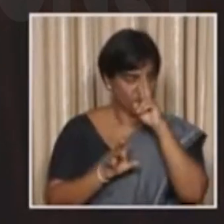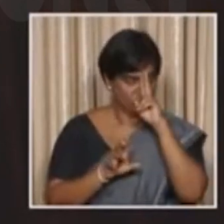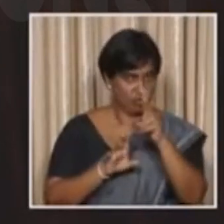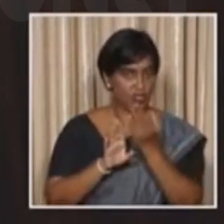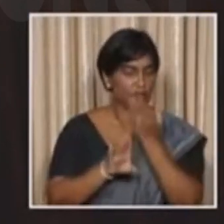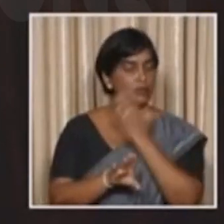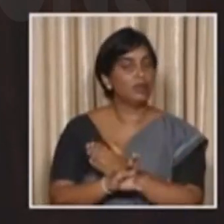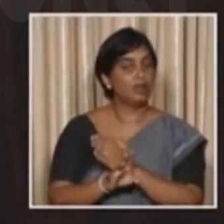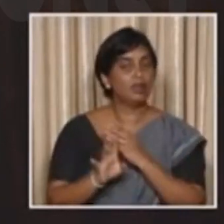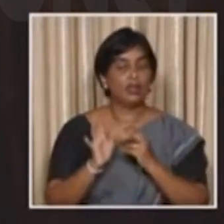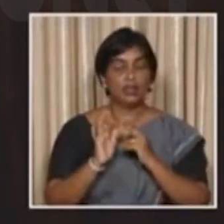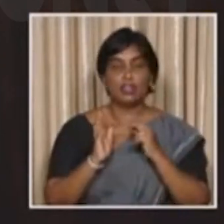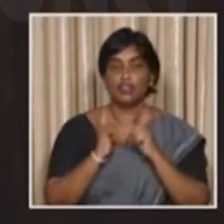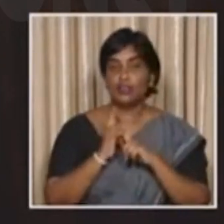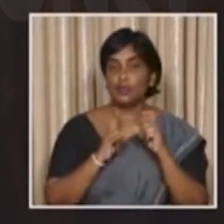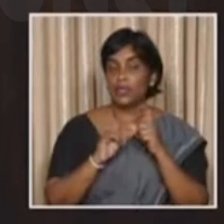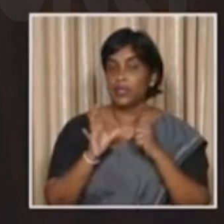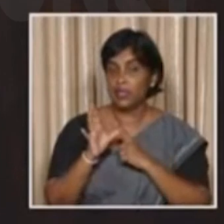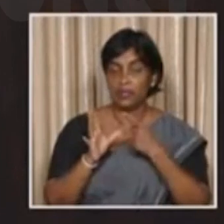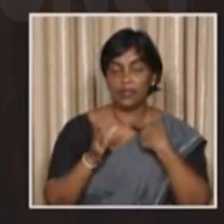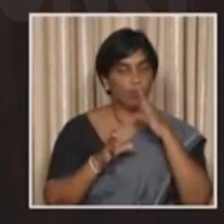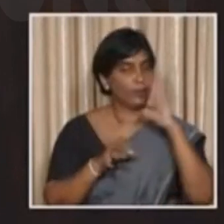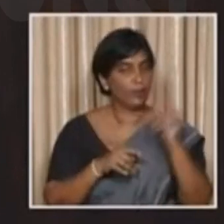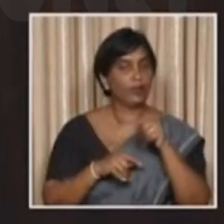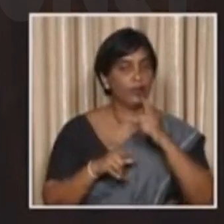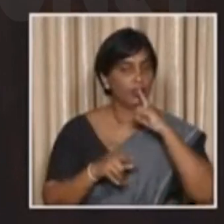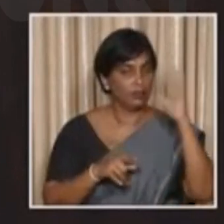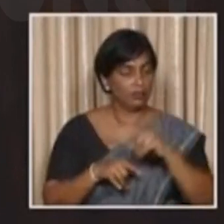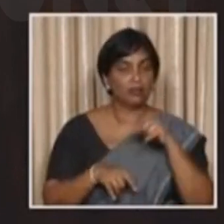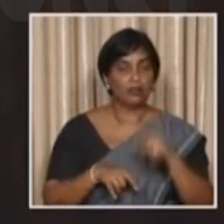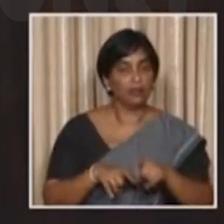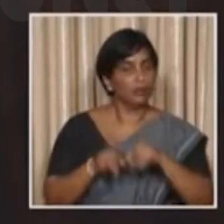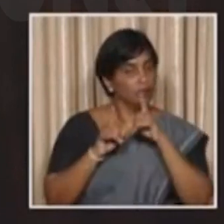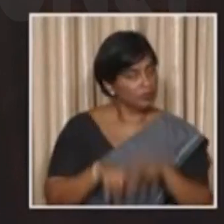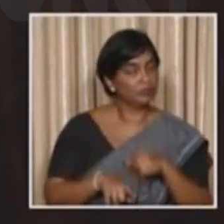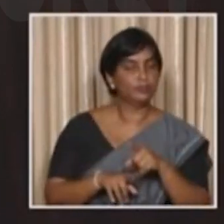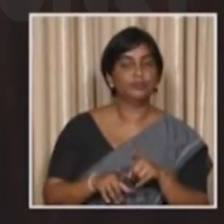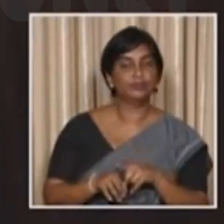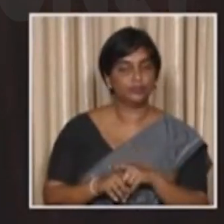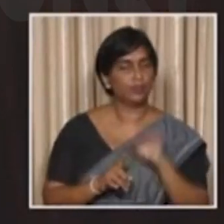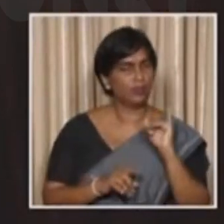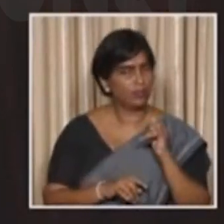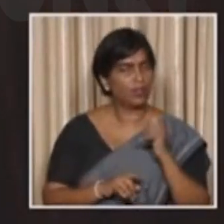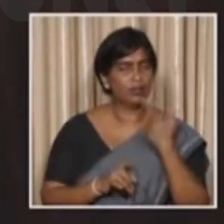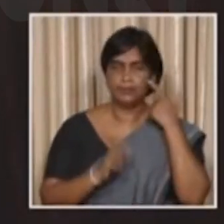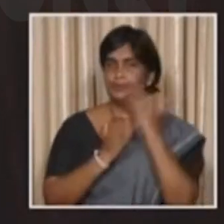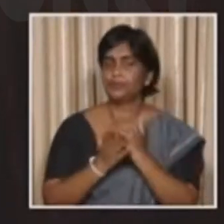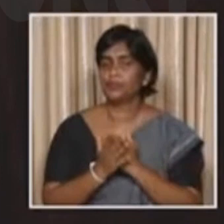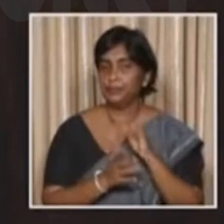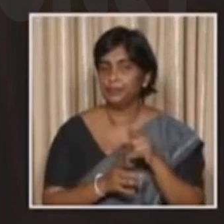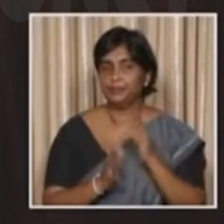දෙකකට ඉස්සෙල්ලා ජාතික නිවාස සංවර්ධන අධිකාරියේ කැඳෙව්වා. ඒ කැඳවන අවස්ථාවේදීත් මේ ආකාරයටම යම් යම් කරුණු පැන